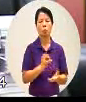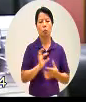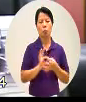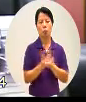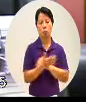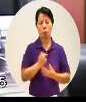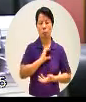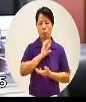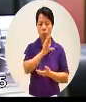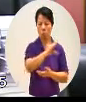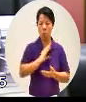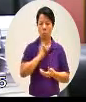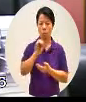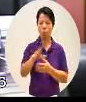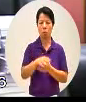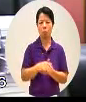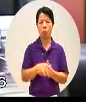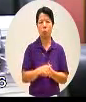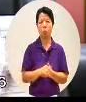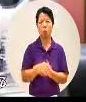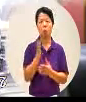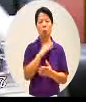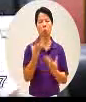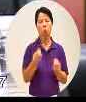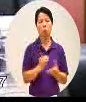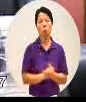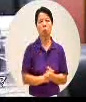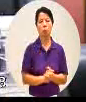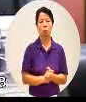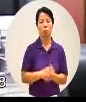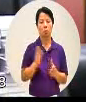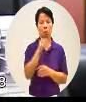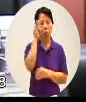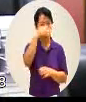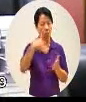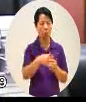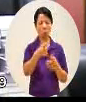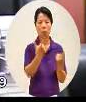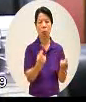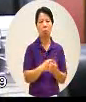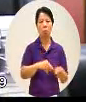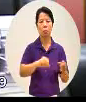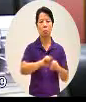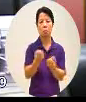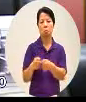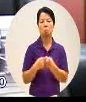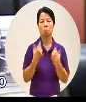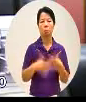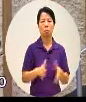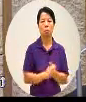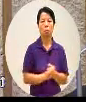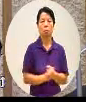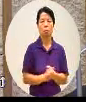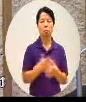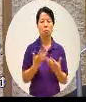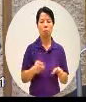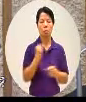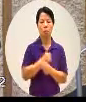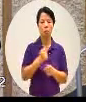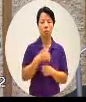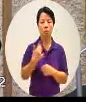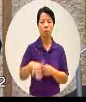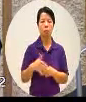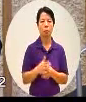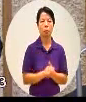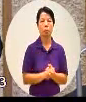啦，议员讲的，我已经有做足侪啊。 有做足侪啊，看到的就是安尼。 那 你跟我讲有做足侪？ 还有很多没有做，我知道，还有